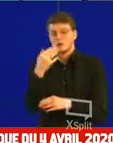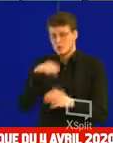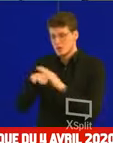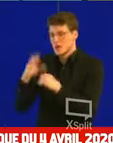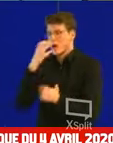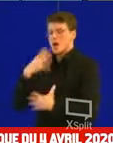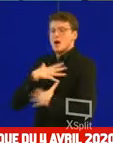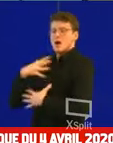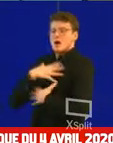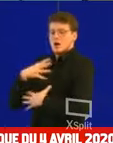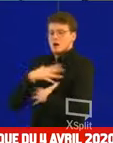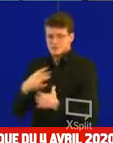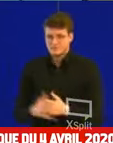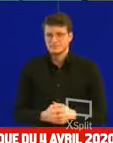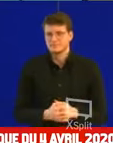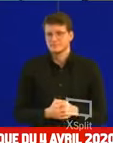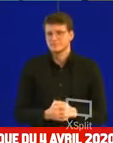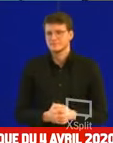l'hôpital